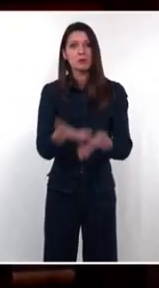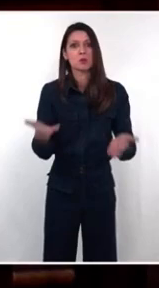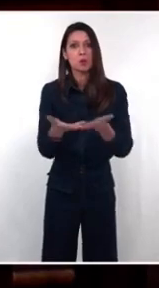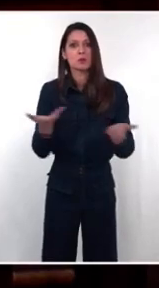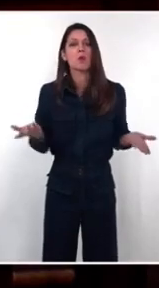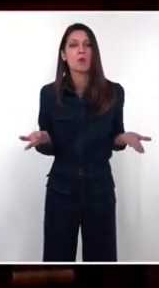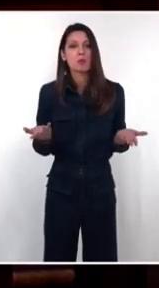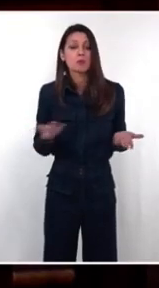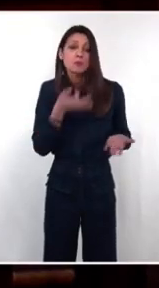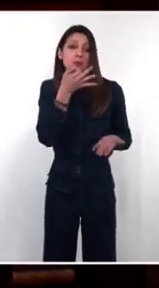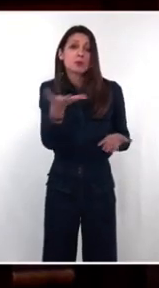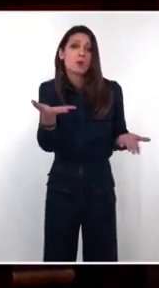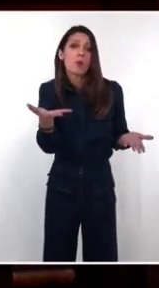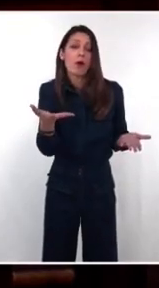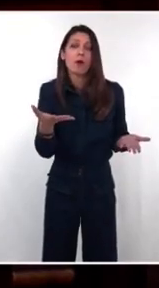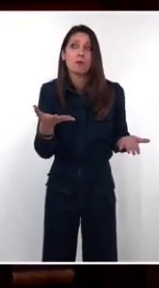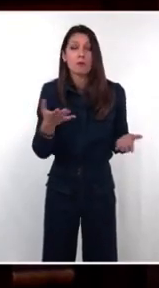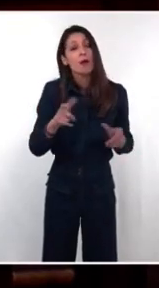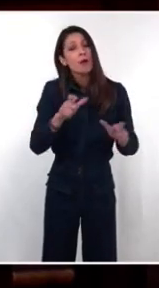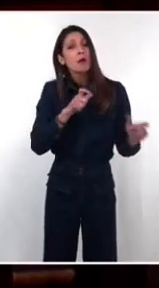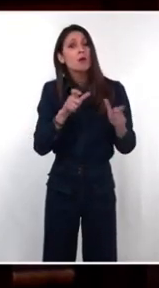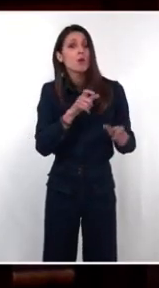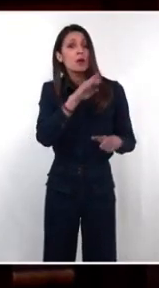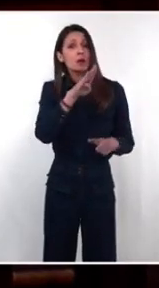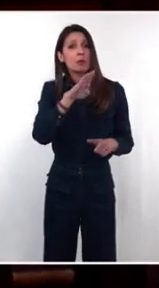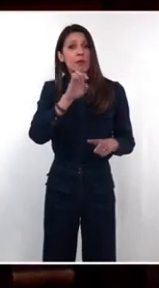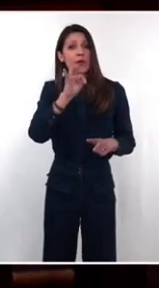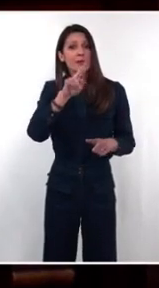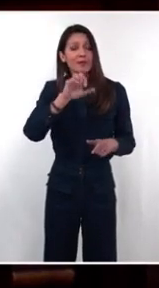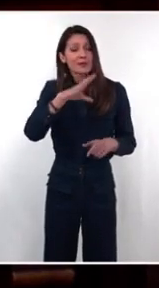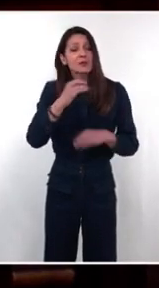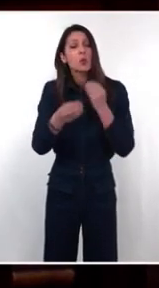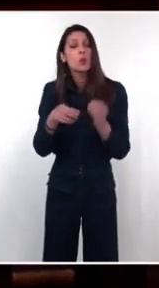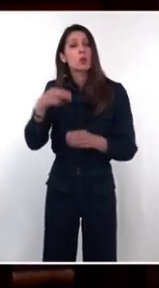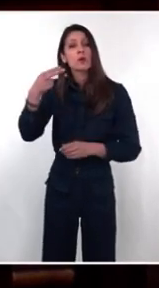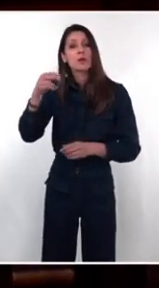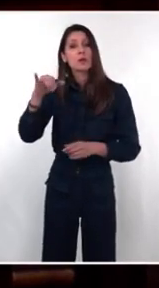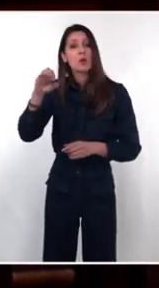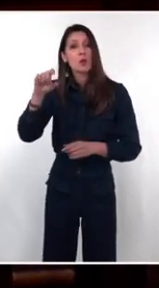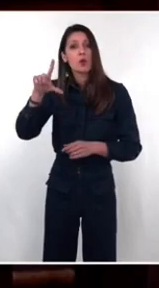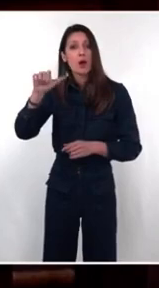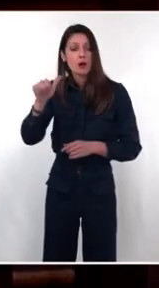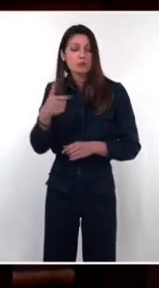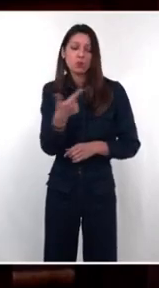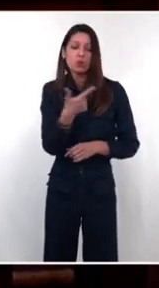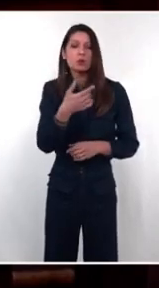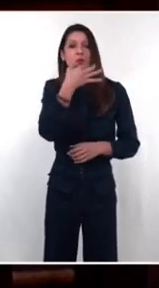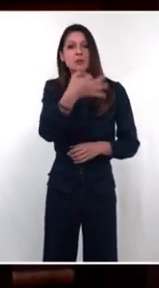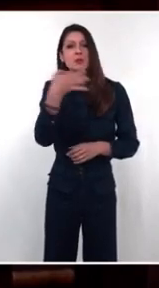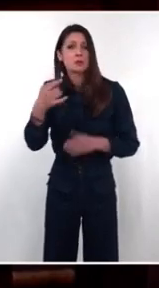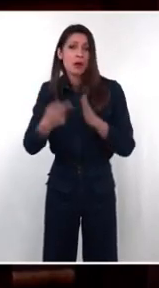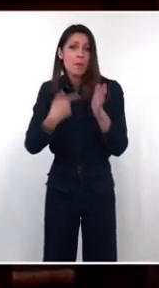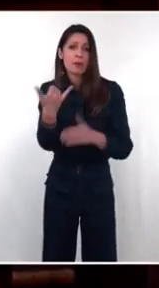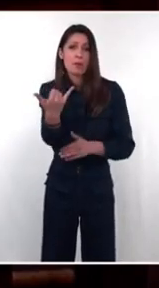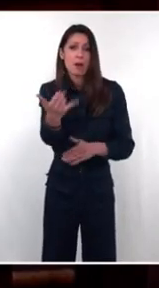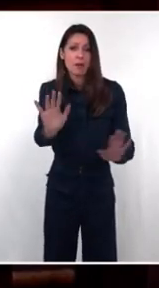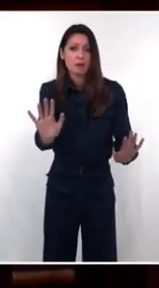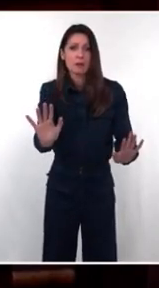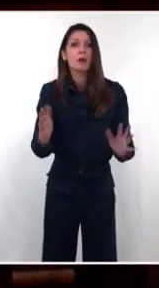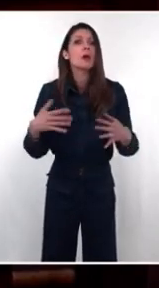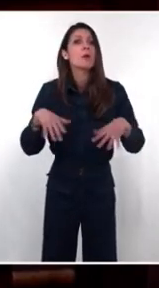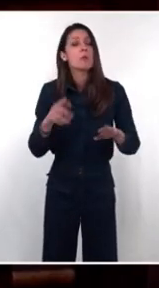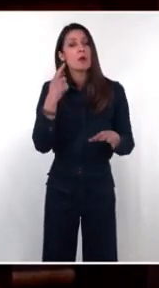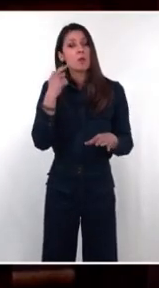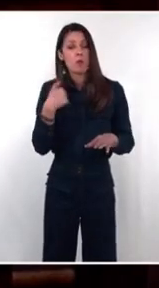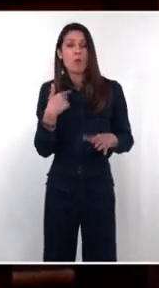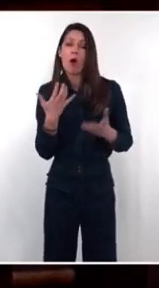Pour dire quoi? Je ne vais pas redire ce que m'a dit ma collègue Béatrice ou Nicolas Florian, mais simplement pour moi aussi